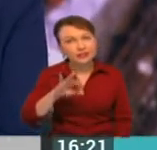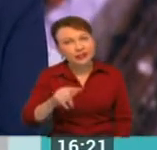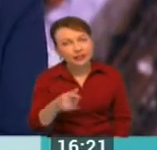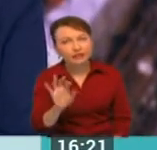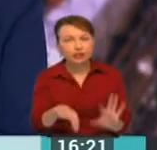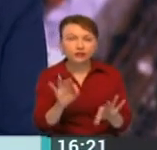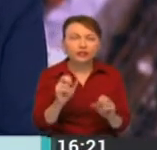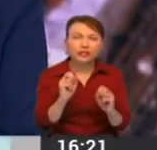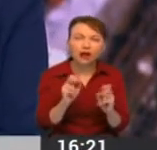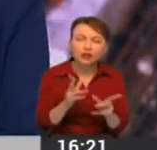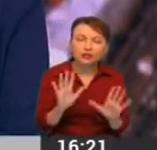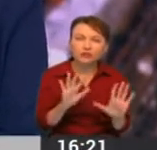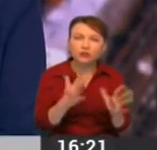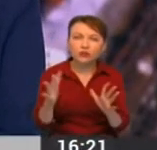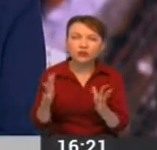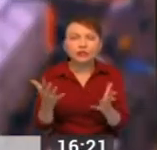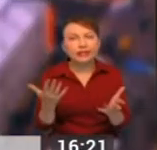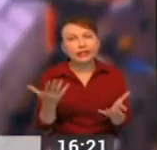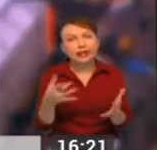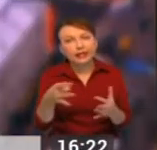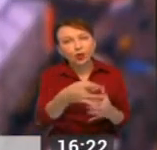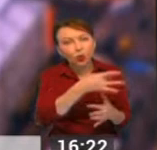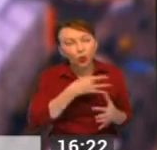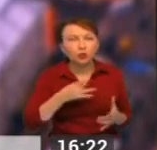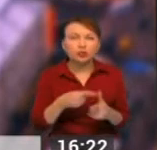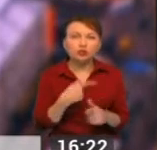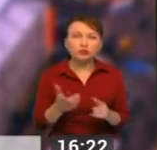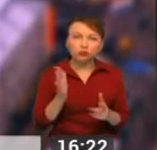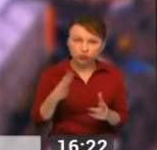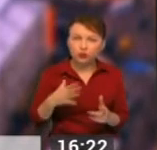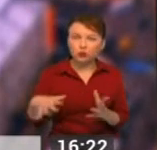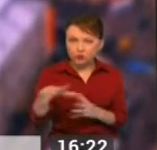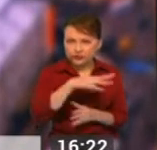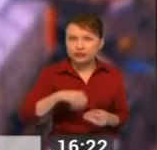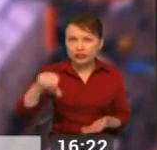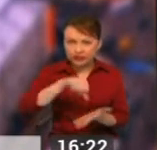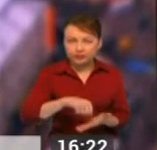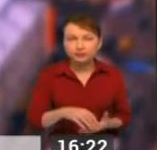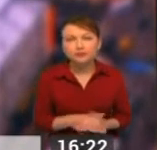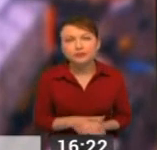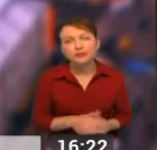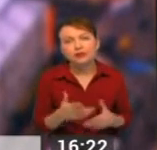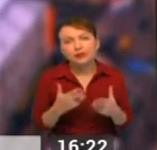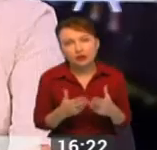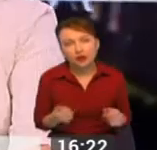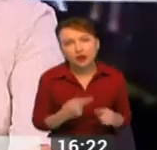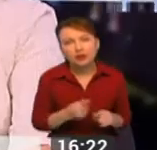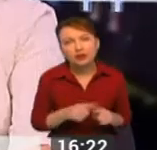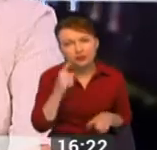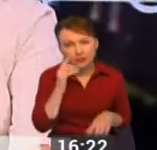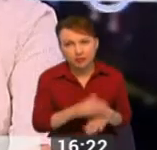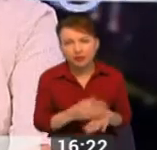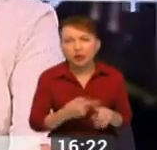як це відбувалося, скажімо, і регіон? Чи були там усі задіяні? Ви знаєте, да. Это заметно,